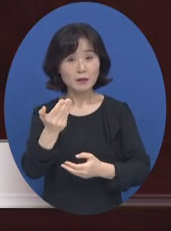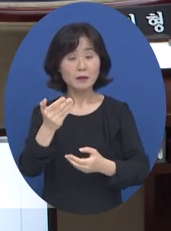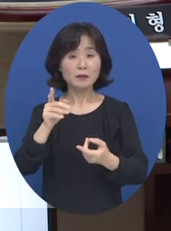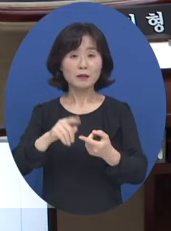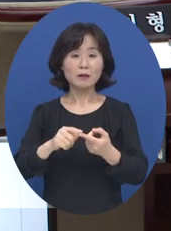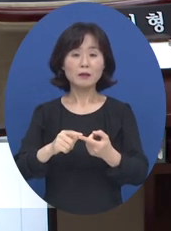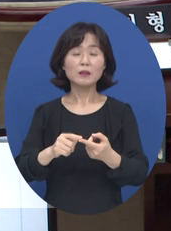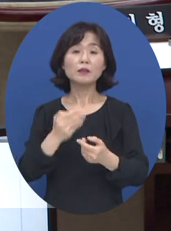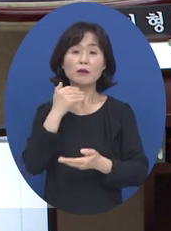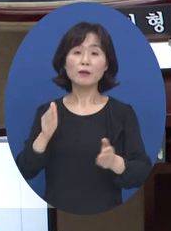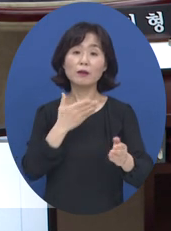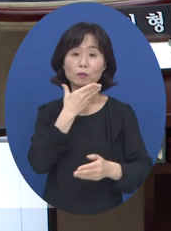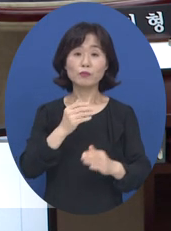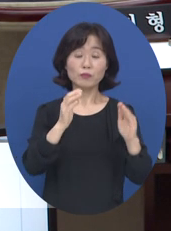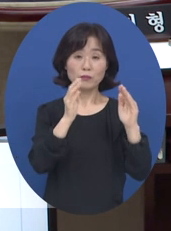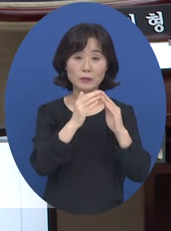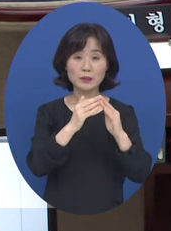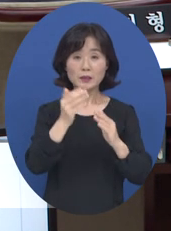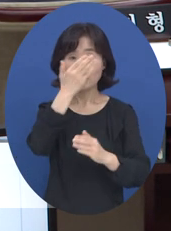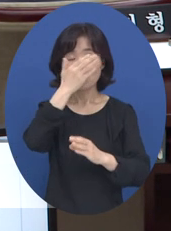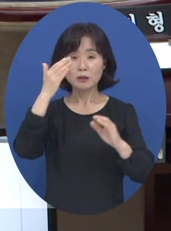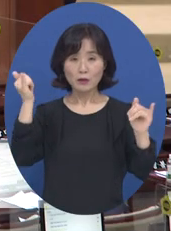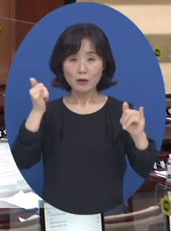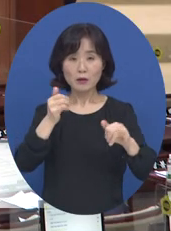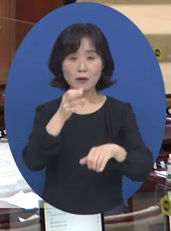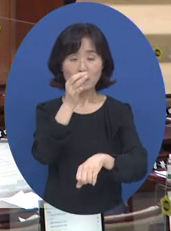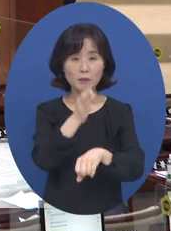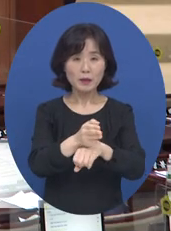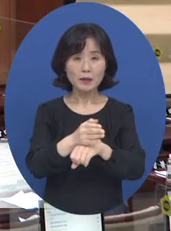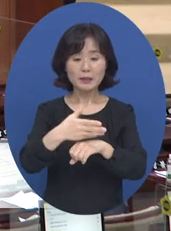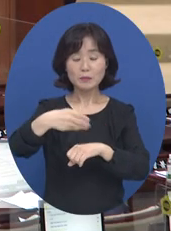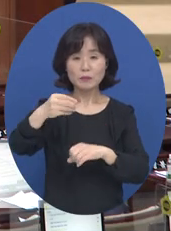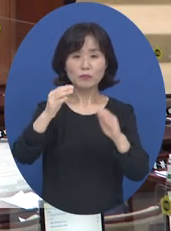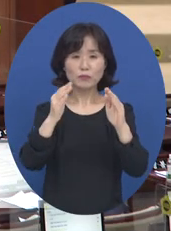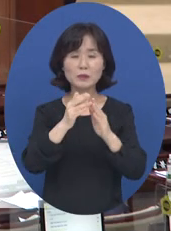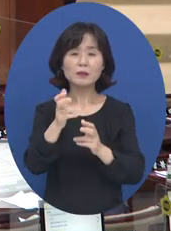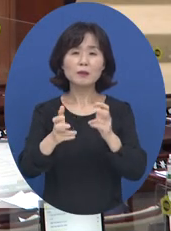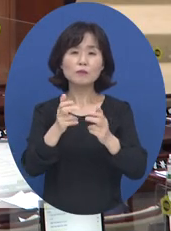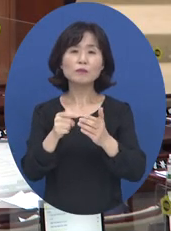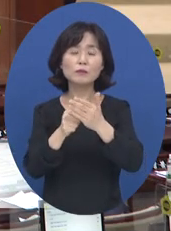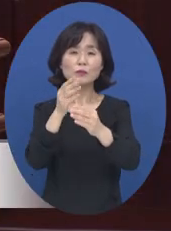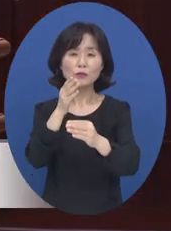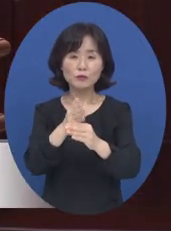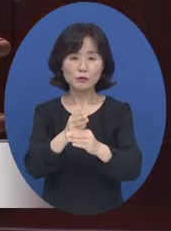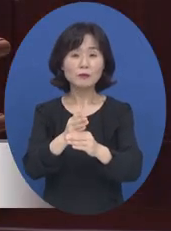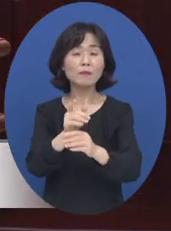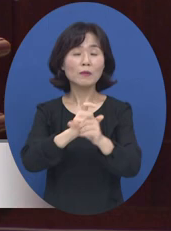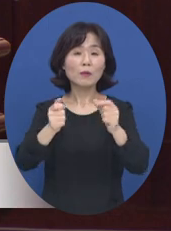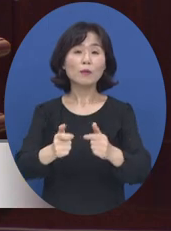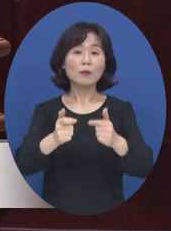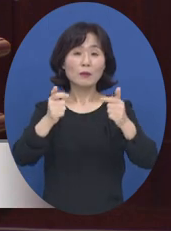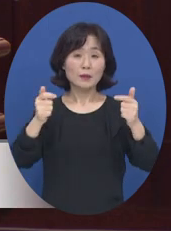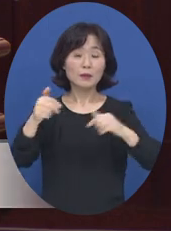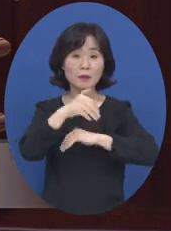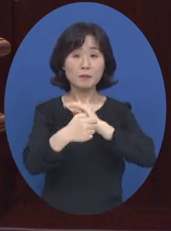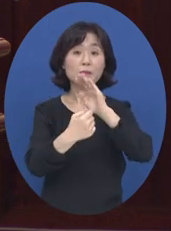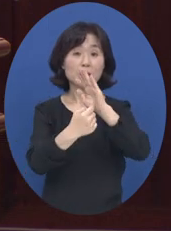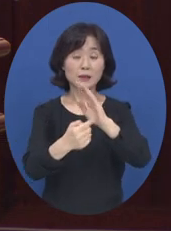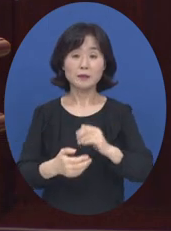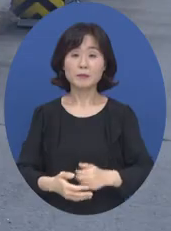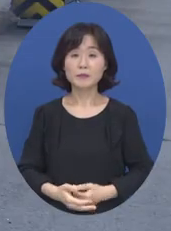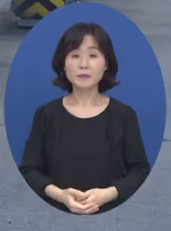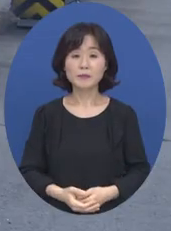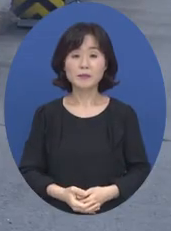경기 행복주택과 청년 매입 임대주택 등의 사업을 추진 중인데 규모를 더 확대할 계획임을